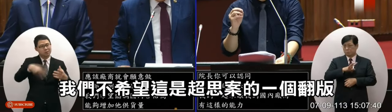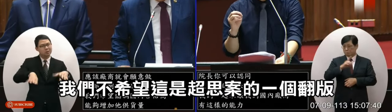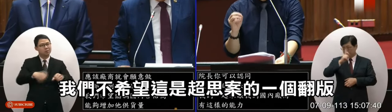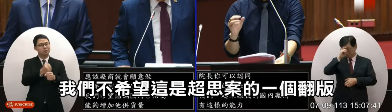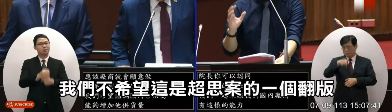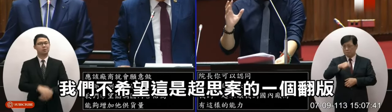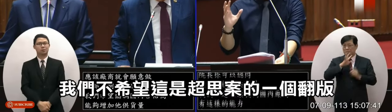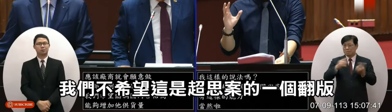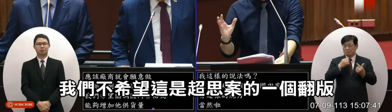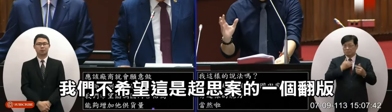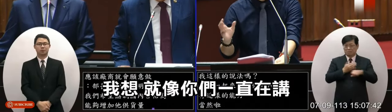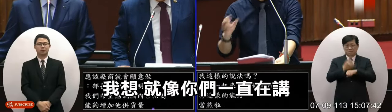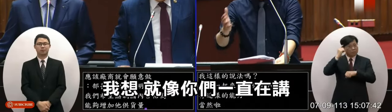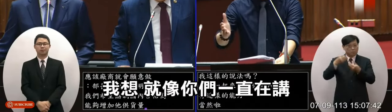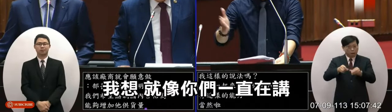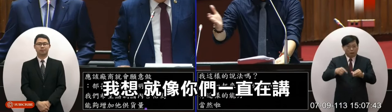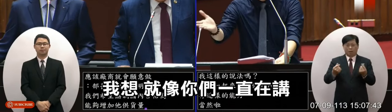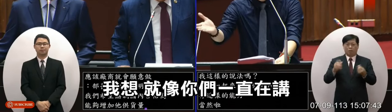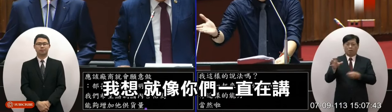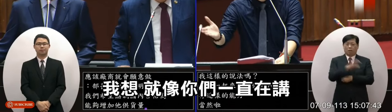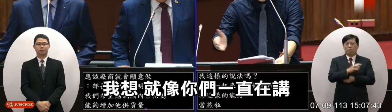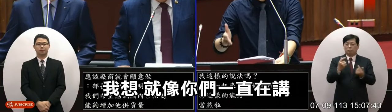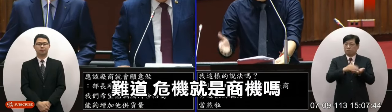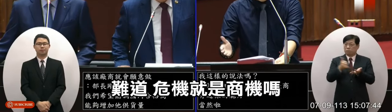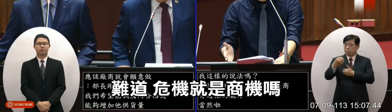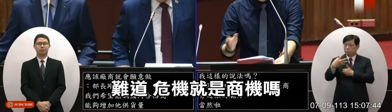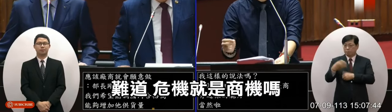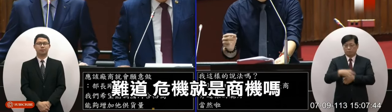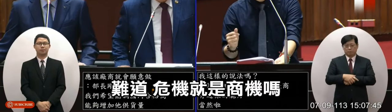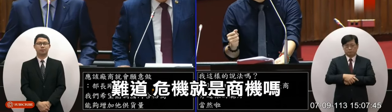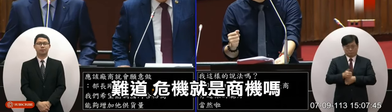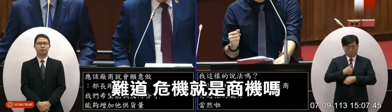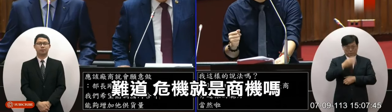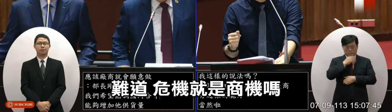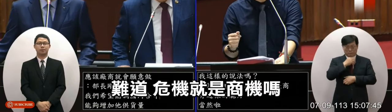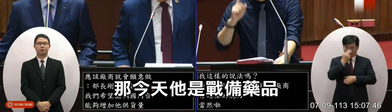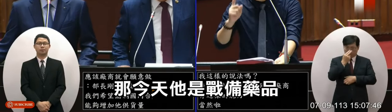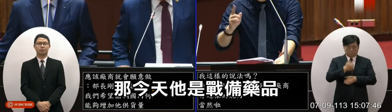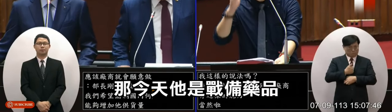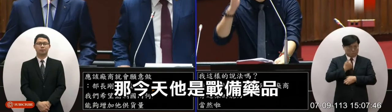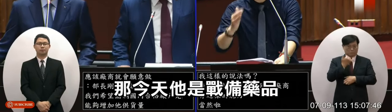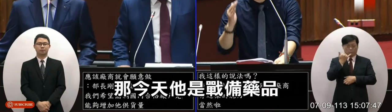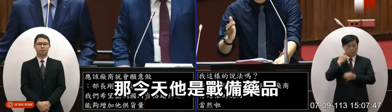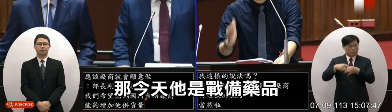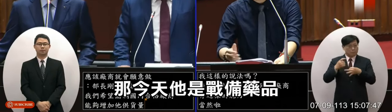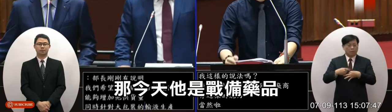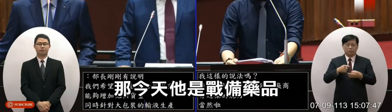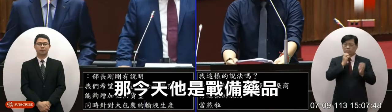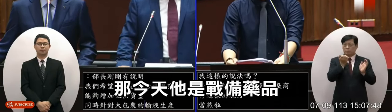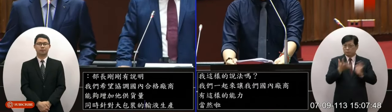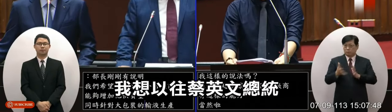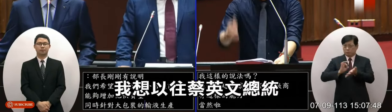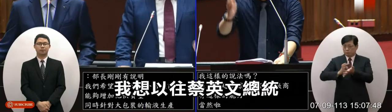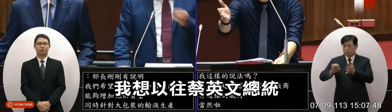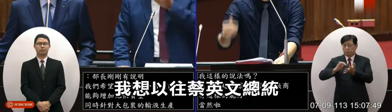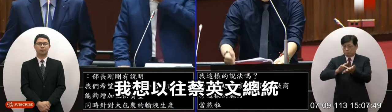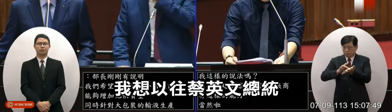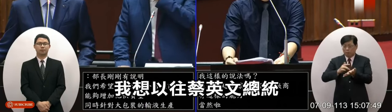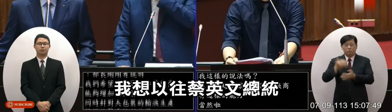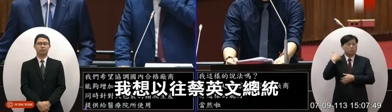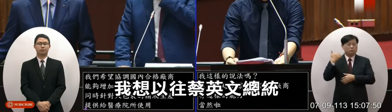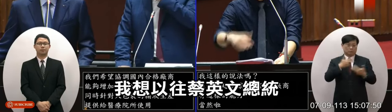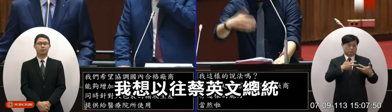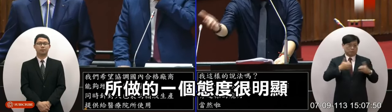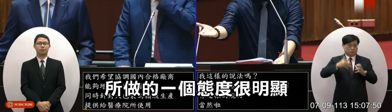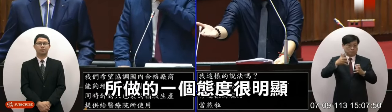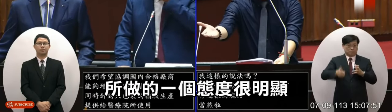这是超市案的一个翻版啊。我想，就像有的医师在讲，难道危机就是商机吗？那今天它是战备药品哎、欸。我想以往蔡英文